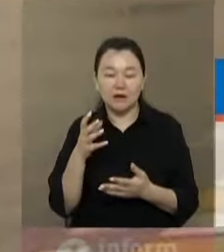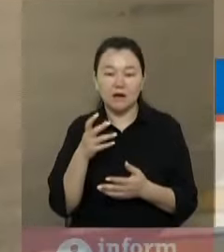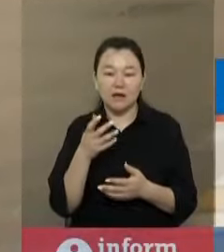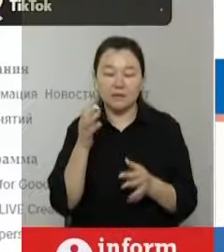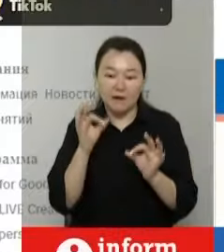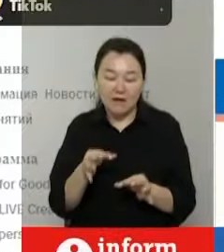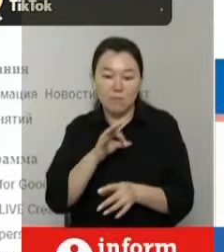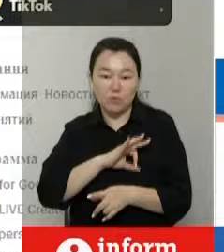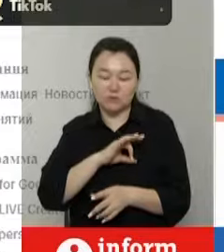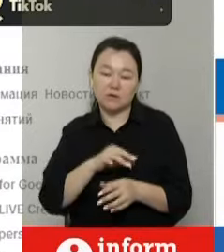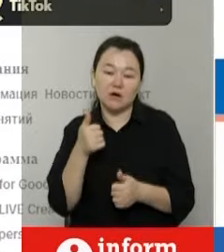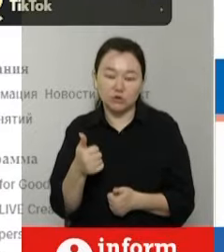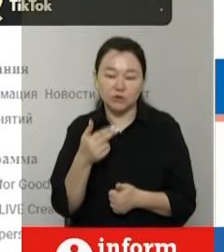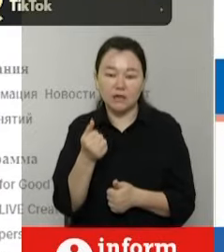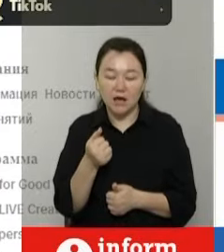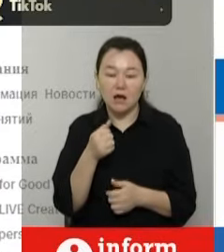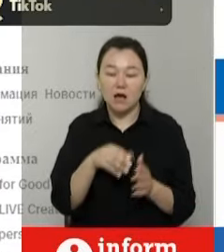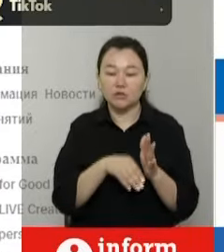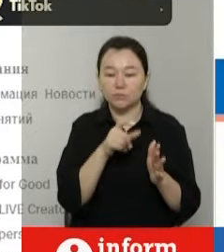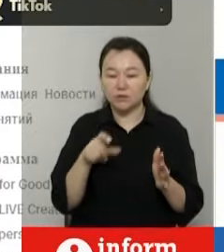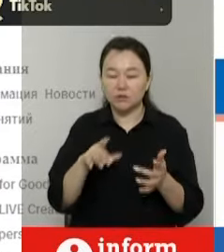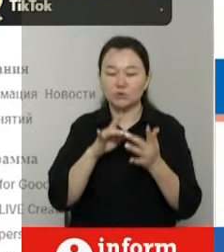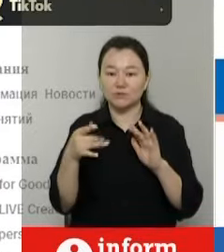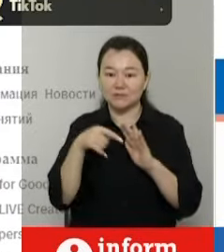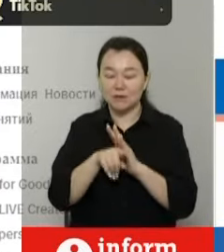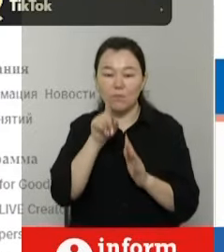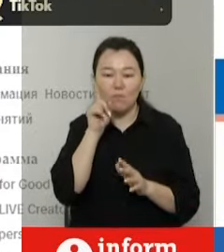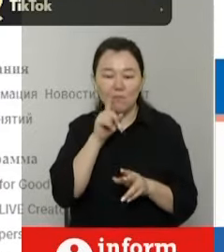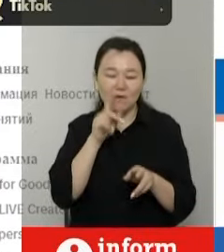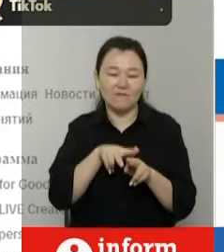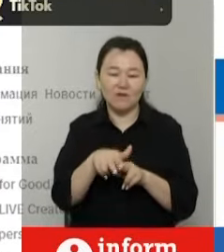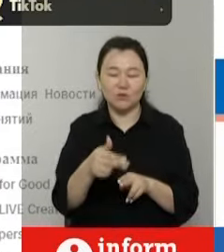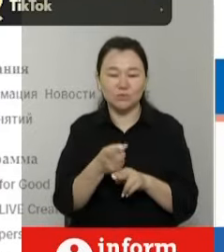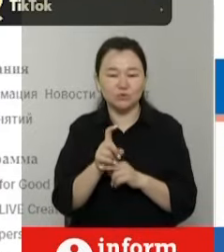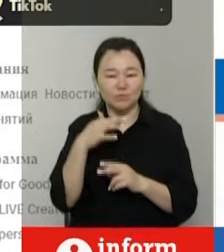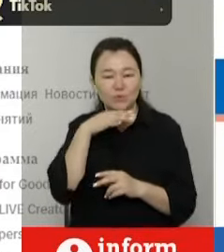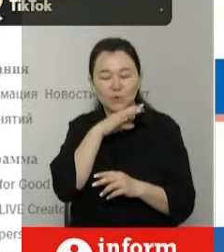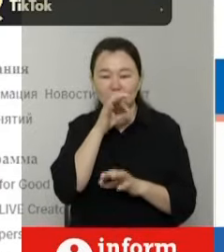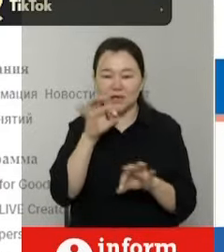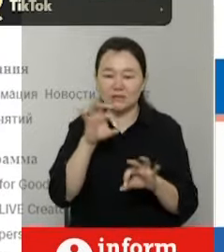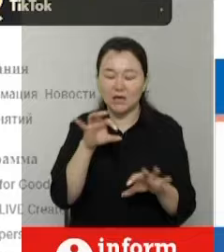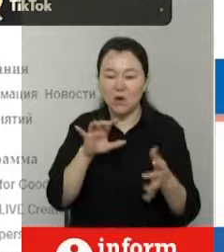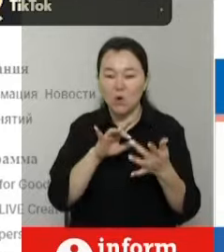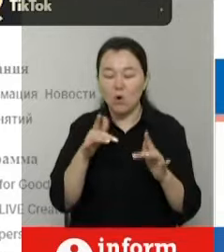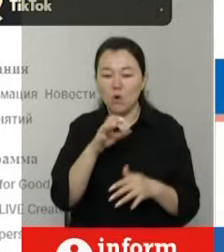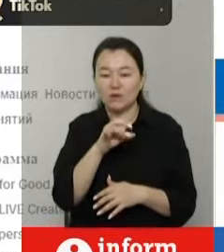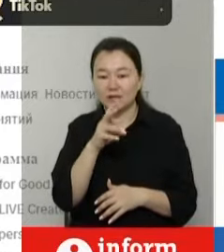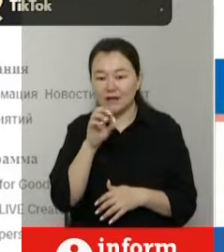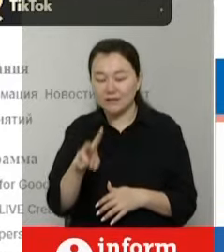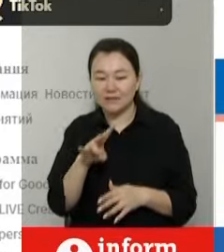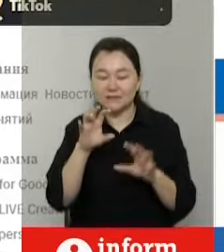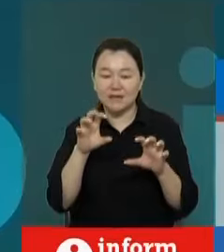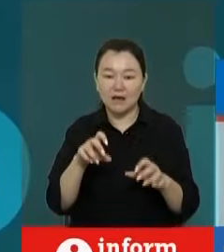пайдаланса жақсы. Мәжіліс депутаттары әлеуметтік желінің жастарға зияны көп екенін айтады. Онлайн платформалар заңына